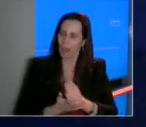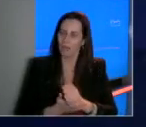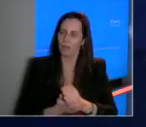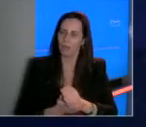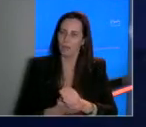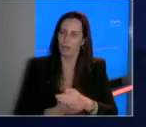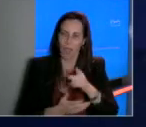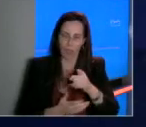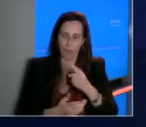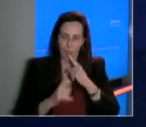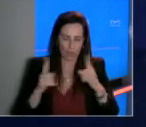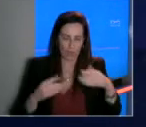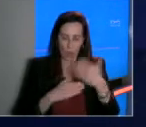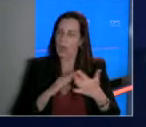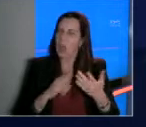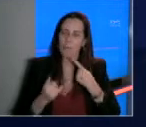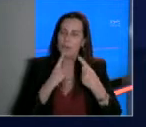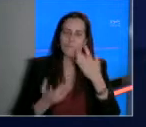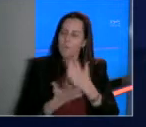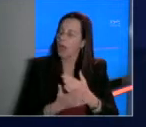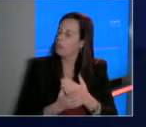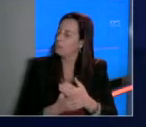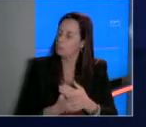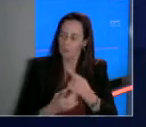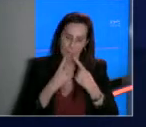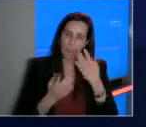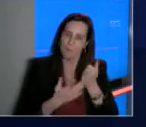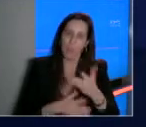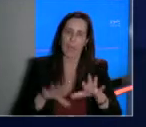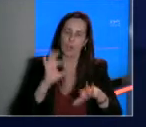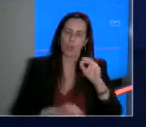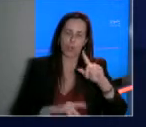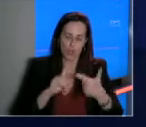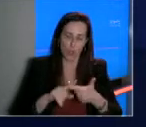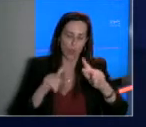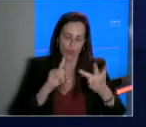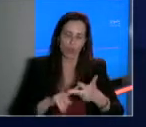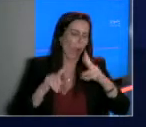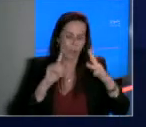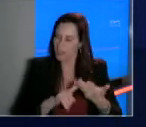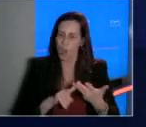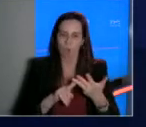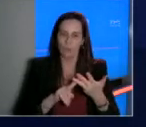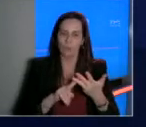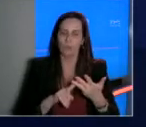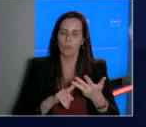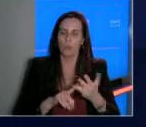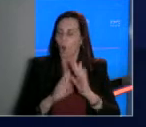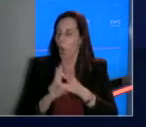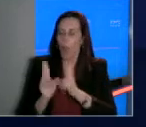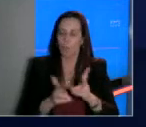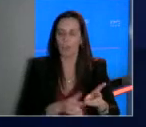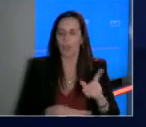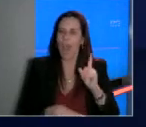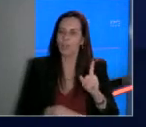פעמים, אני במהלך השנה האחרונה, כמה דיונים קיימת בנושא הבחירות השניות, השלישיות, הרביעיות, כל האופציות.